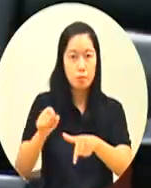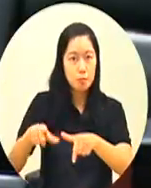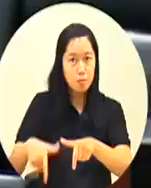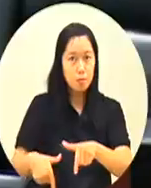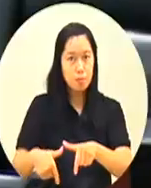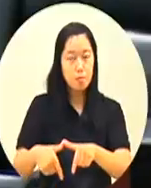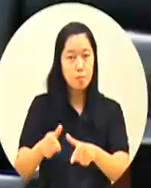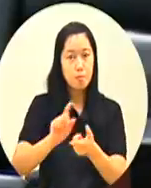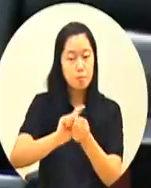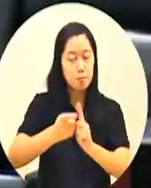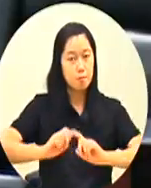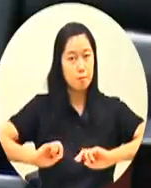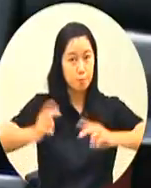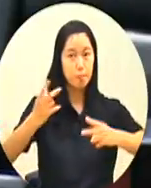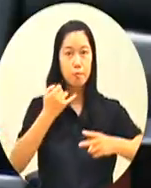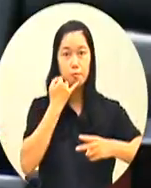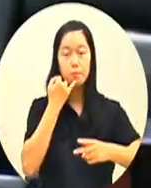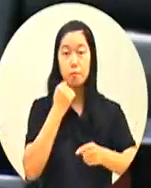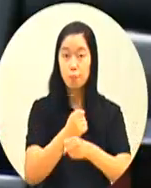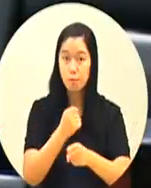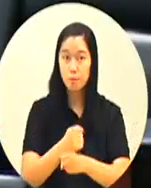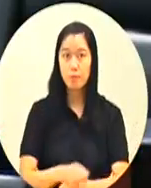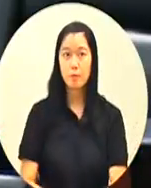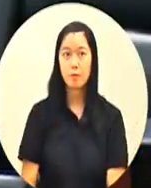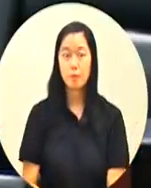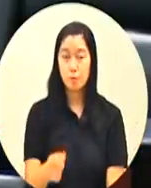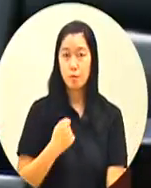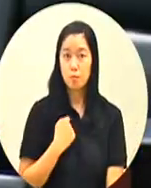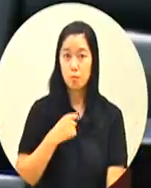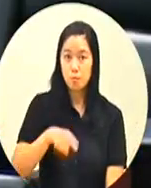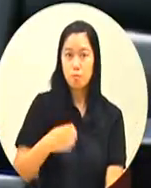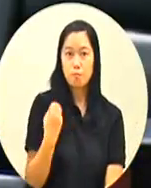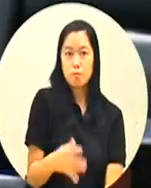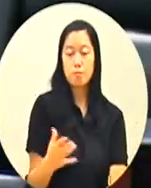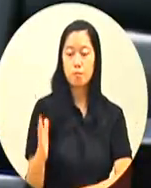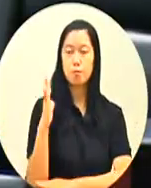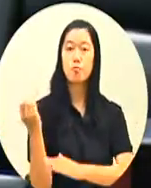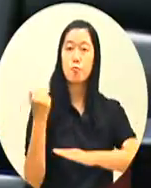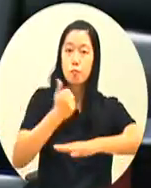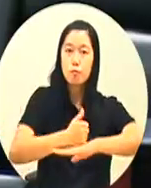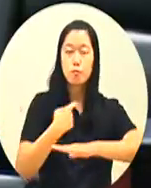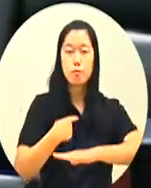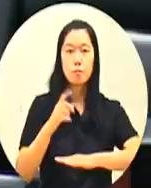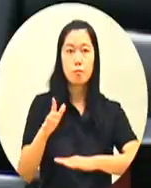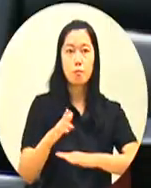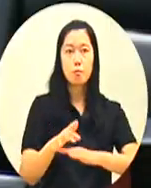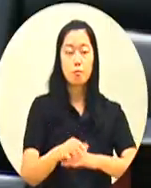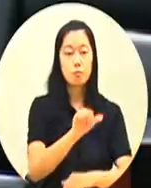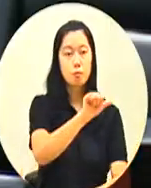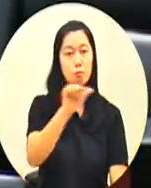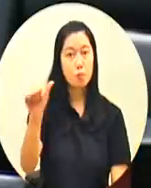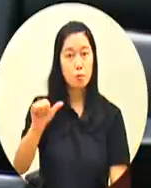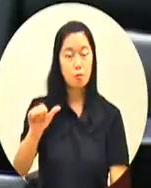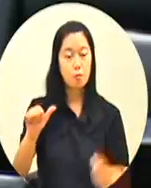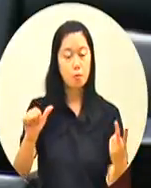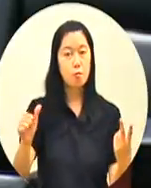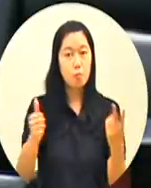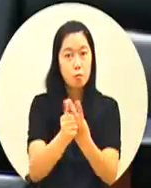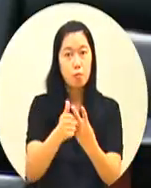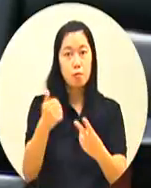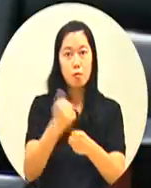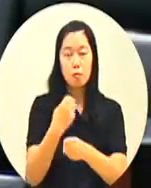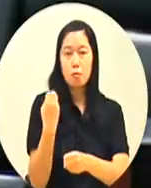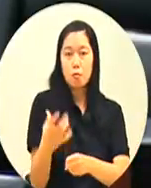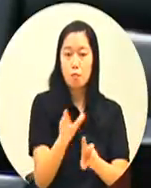间，来做更多的处理啦。那我们也知道新的政府上来，其实在谈这个5+2的创新产业，里面包括了新